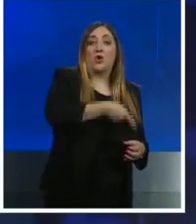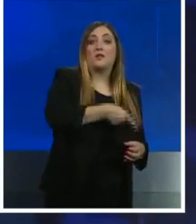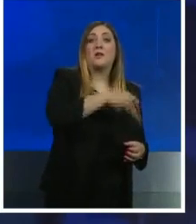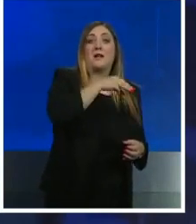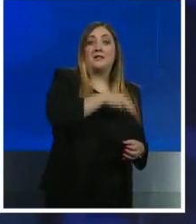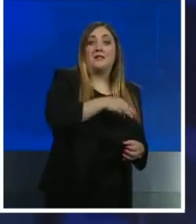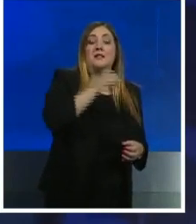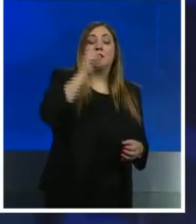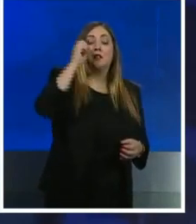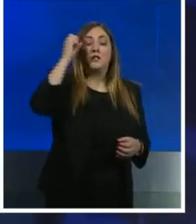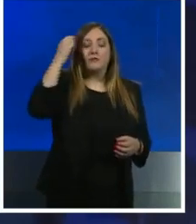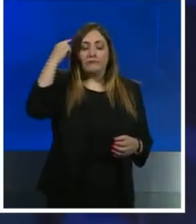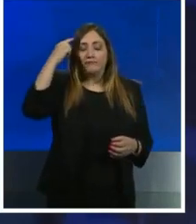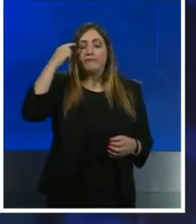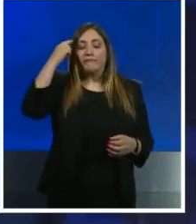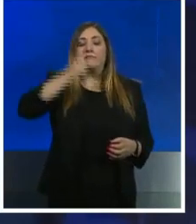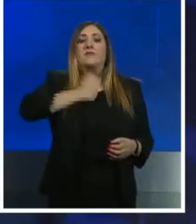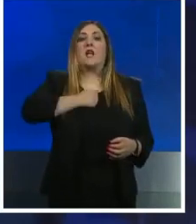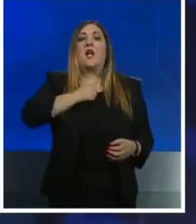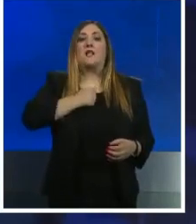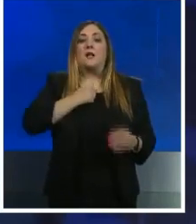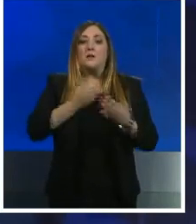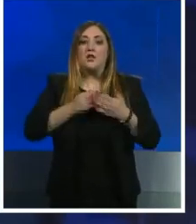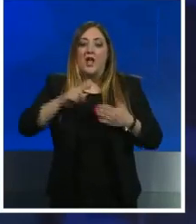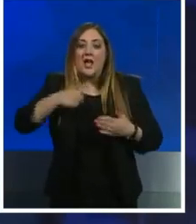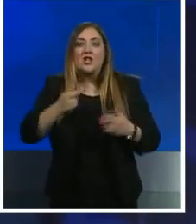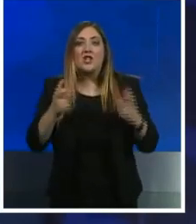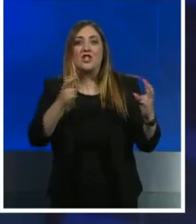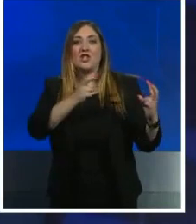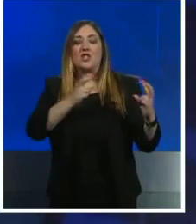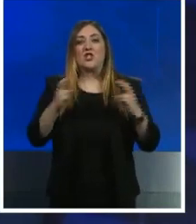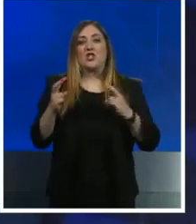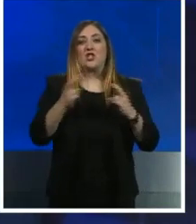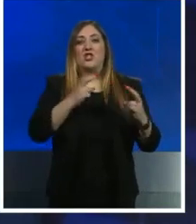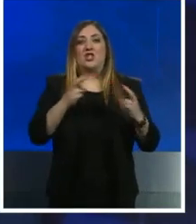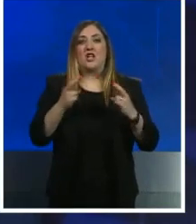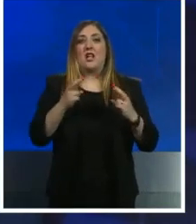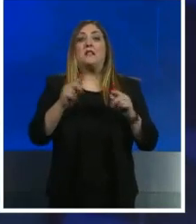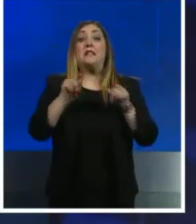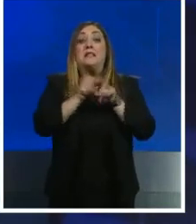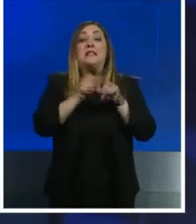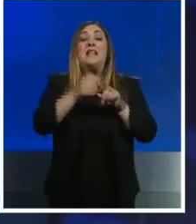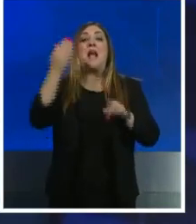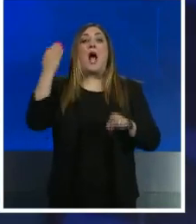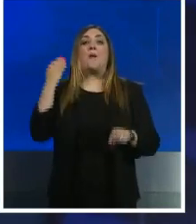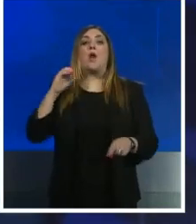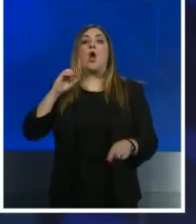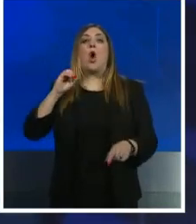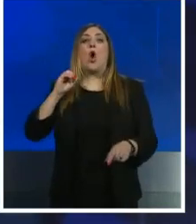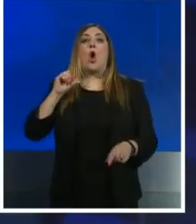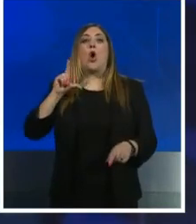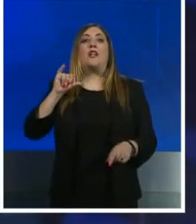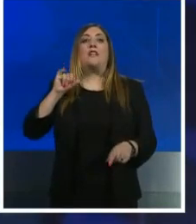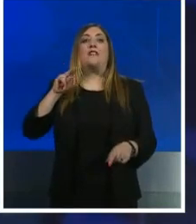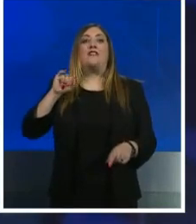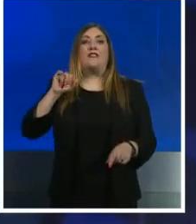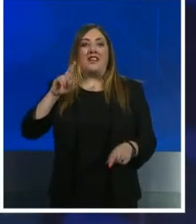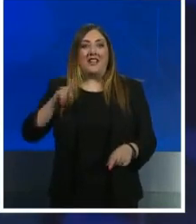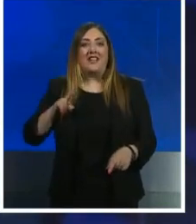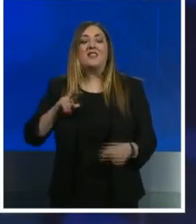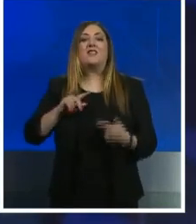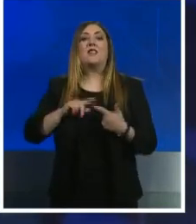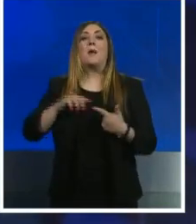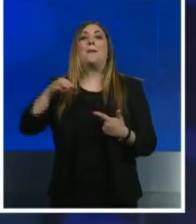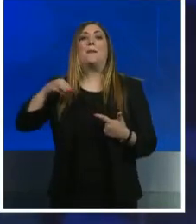għandu l-ideali qed jiġġiel qed jerġa' għall-ġiela tal-li boċċ Olivier, l-ġiela tal-li l-perit Mintov, Malta li rridu